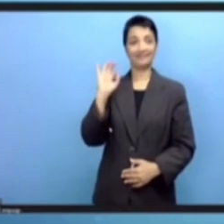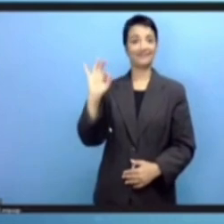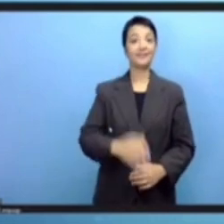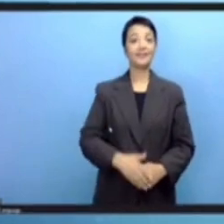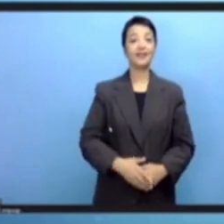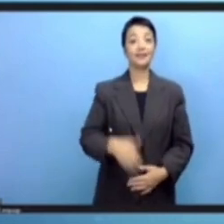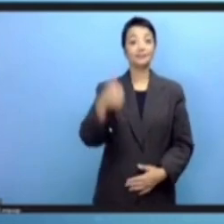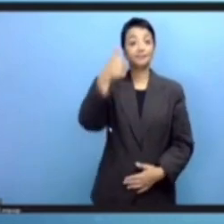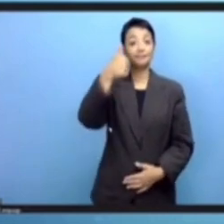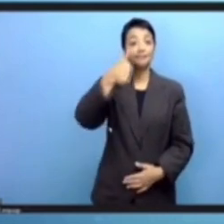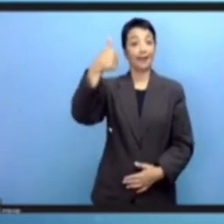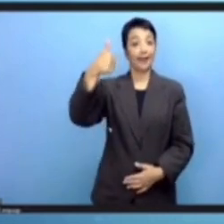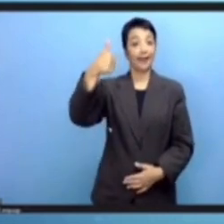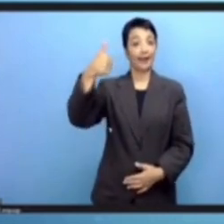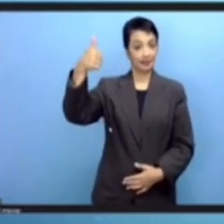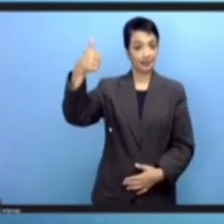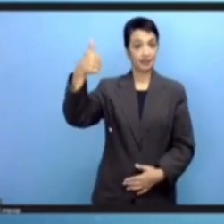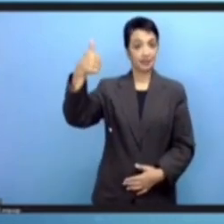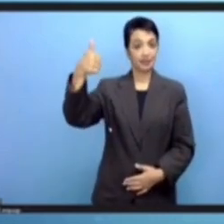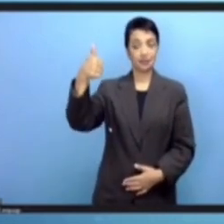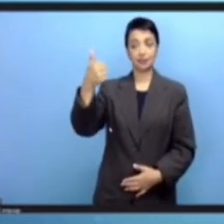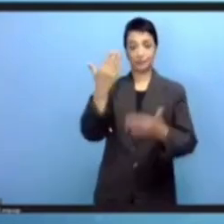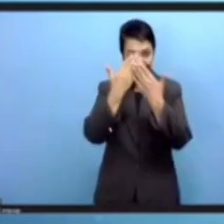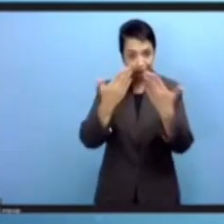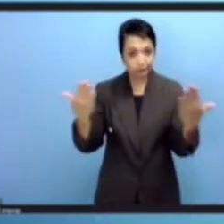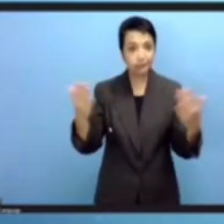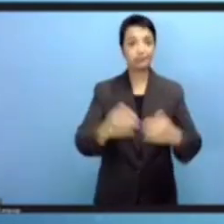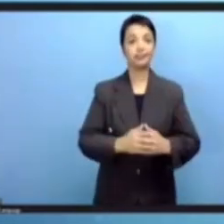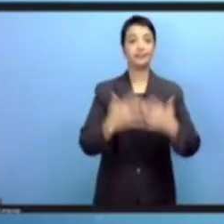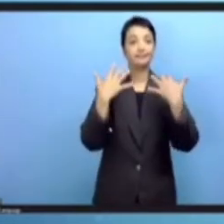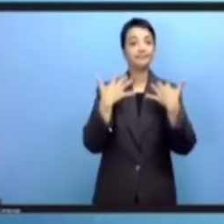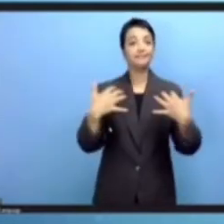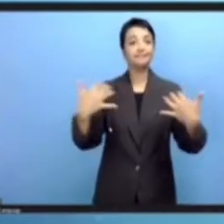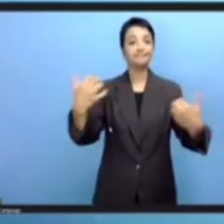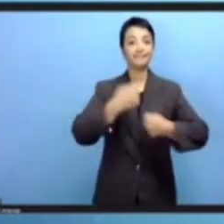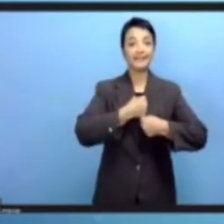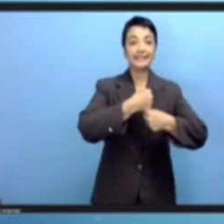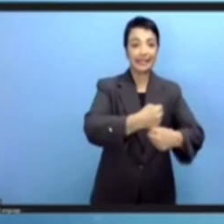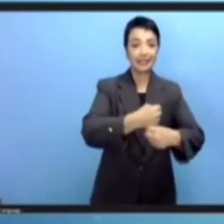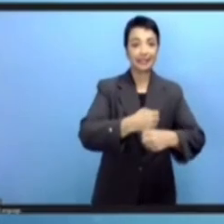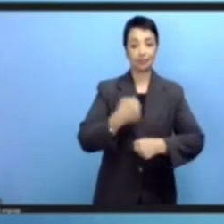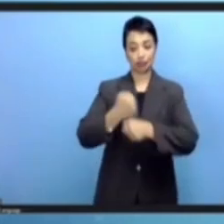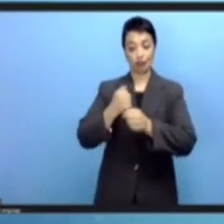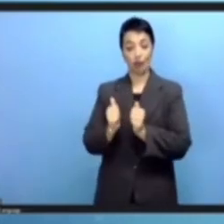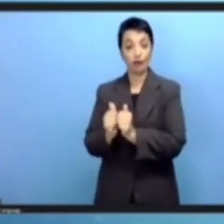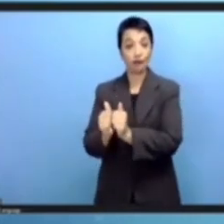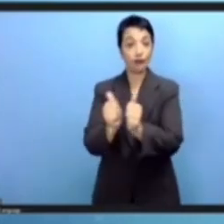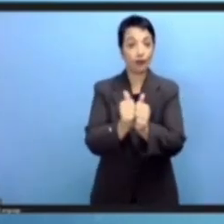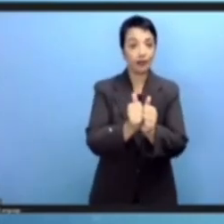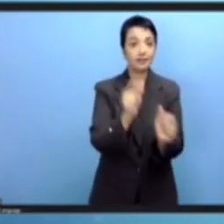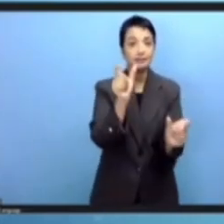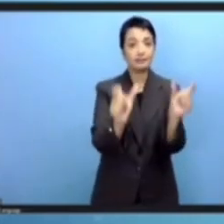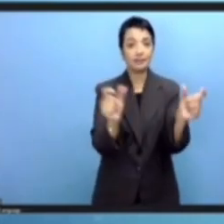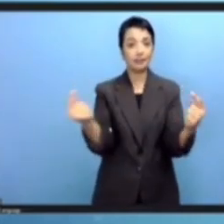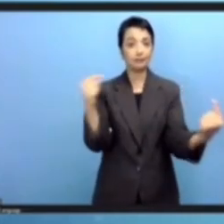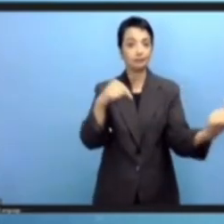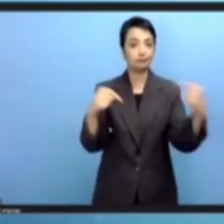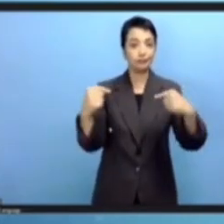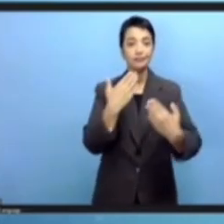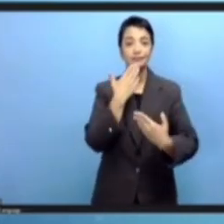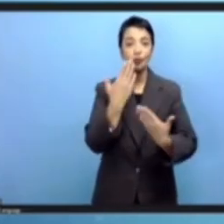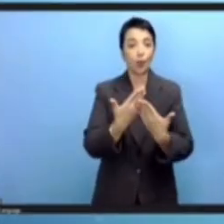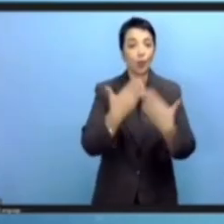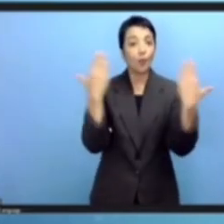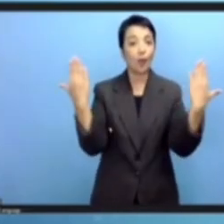Oui, Excellence, chers invités, chers collègues, participants à ce forum